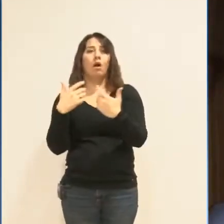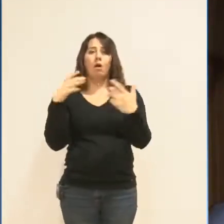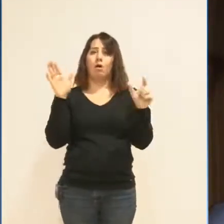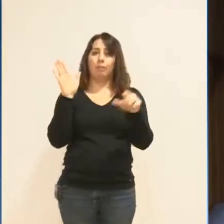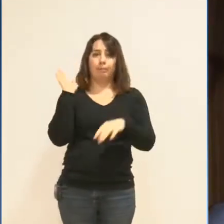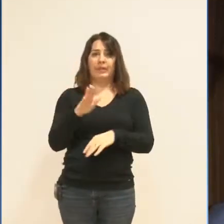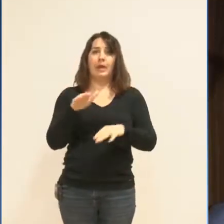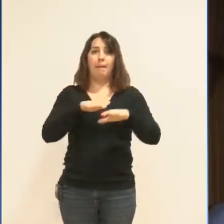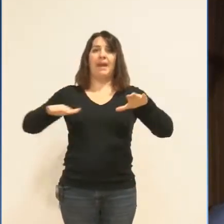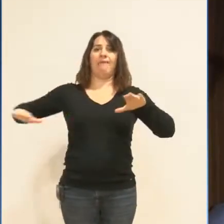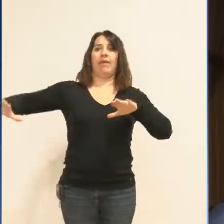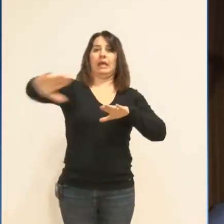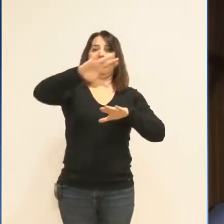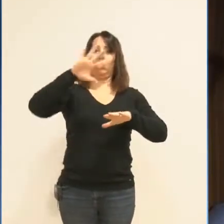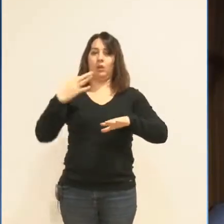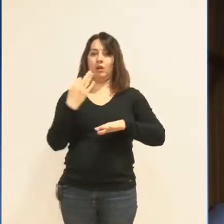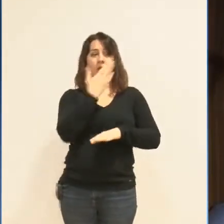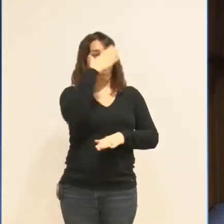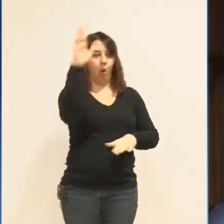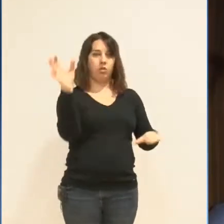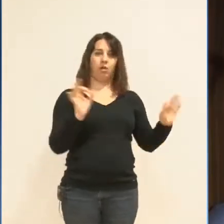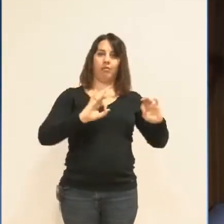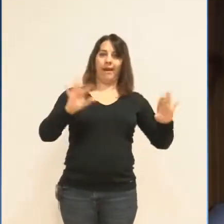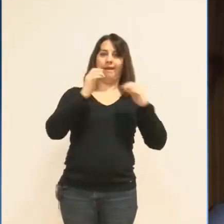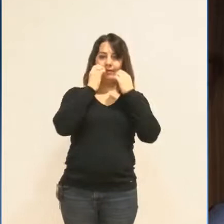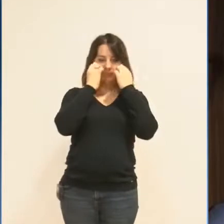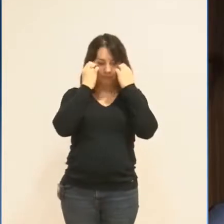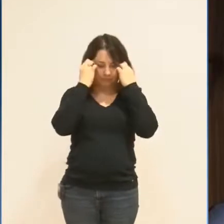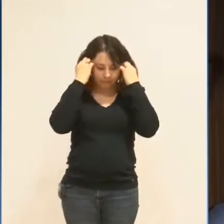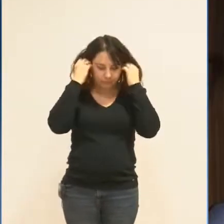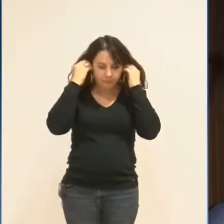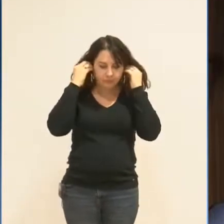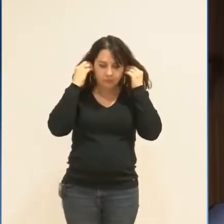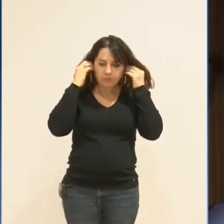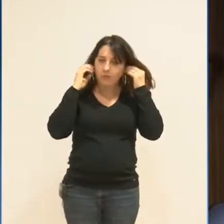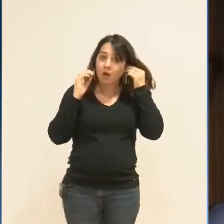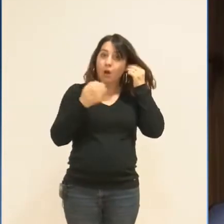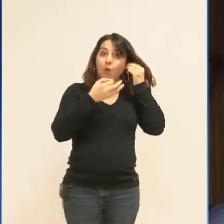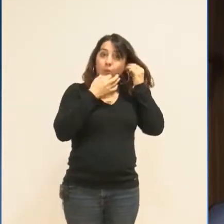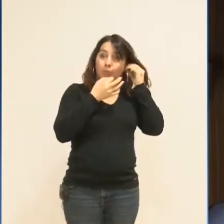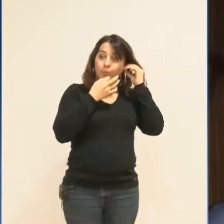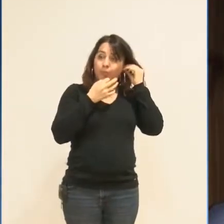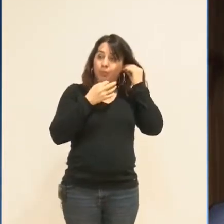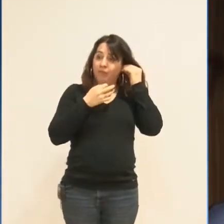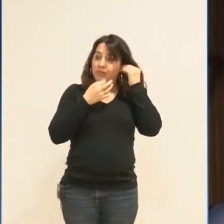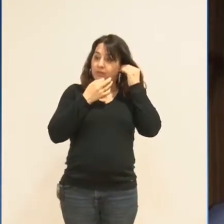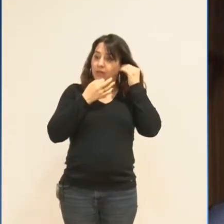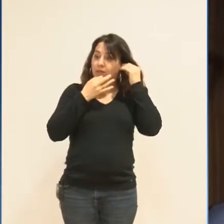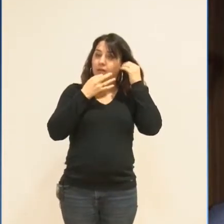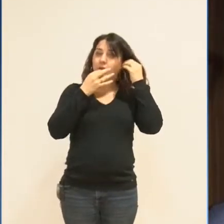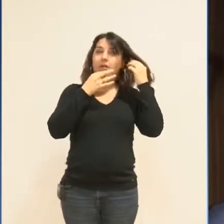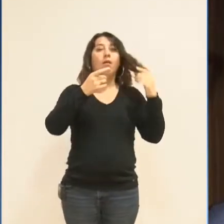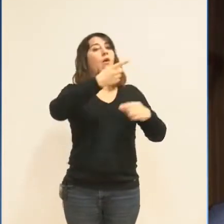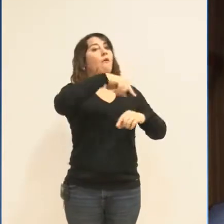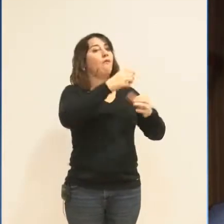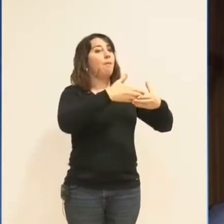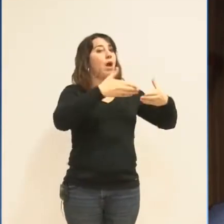quartiers périphériques et rien pour les autres. J'attends d'ailleurs à ce sujet que l'exécutif puisse